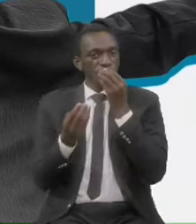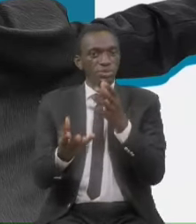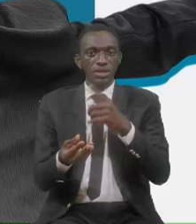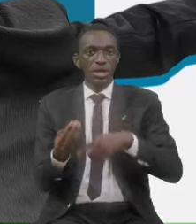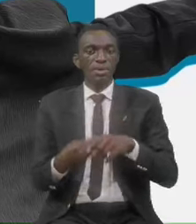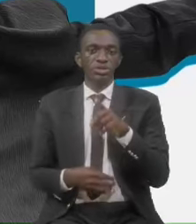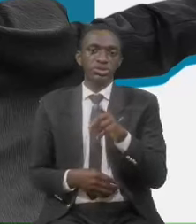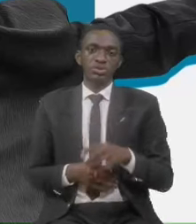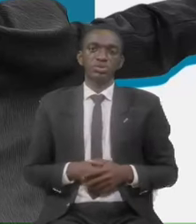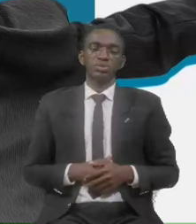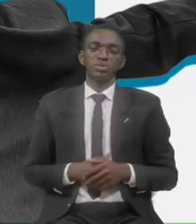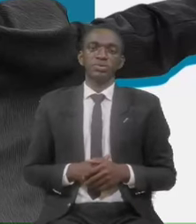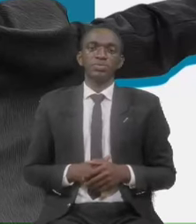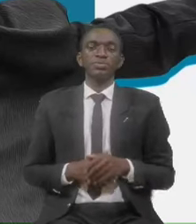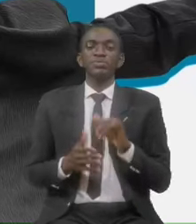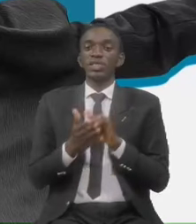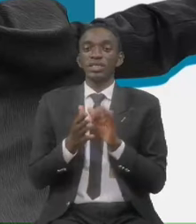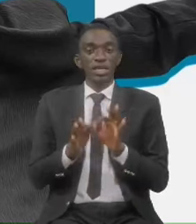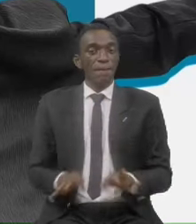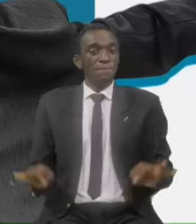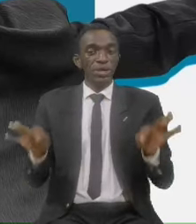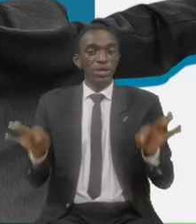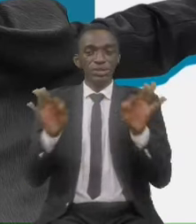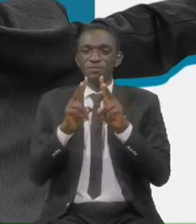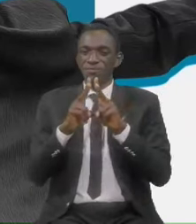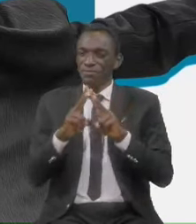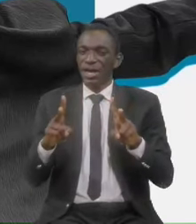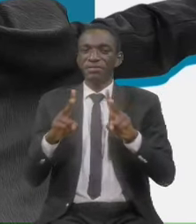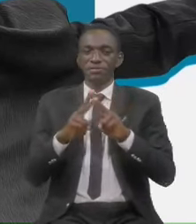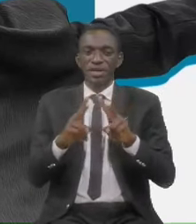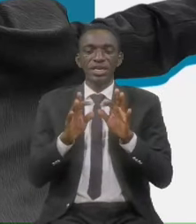vos infos, ce qui est très important.